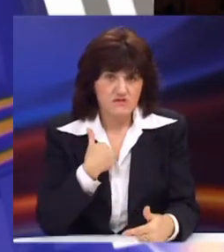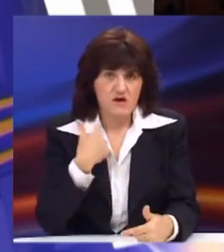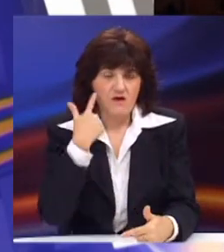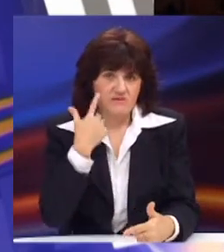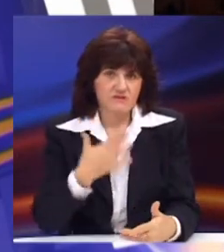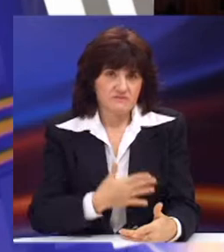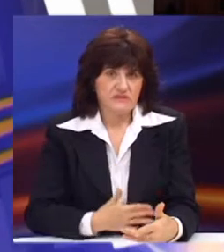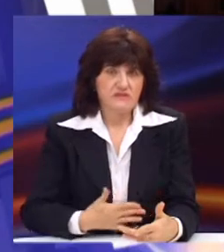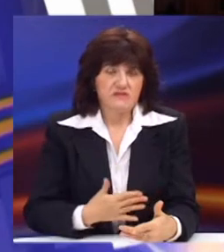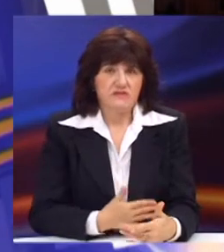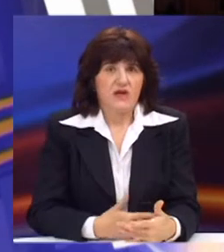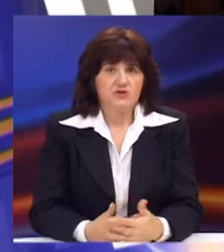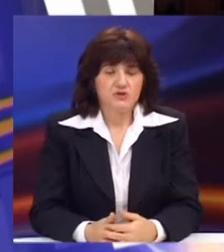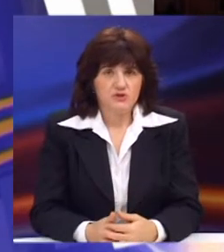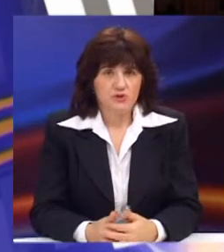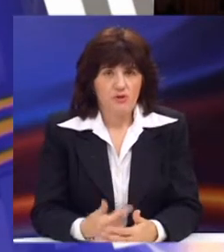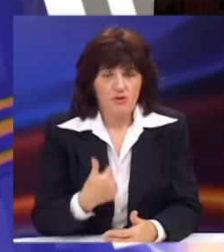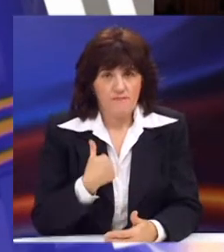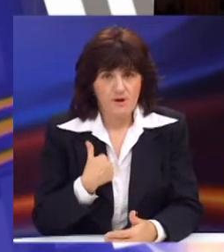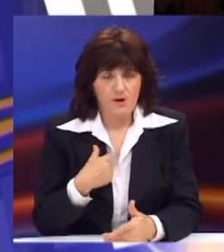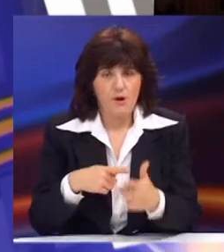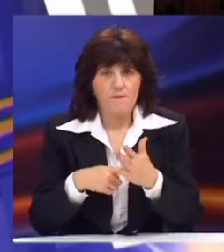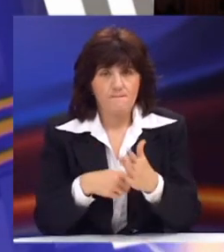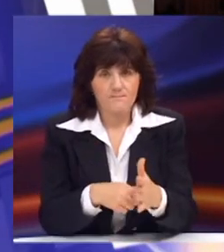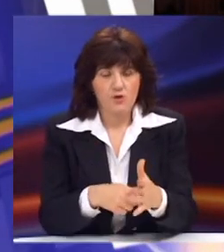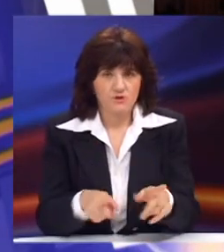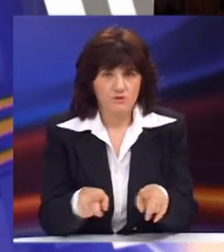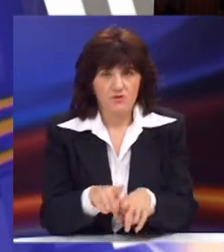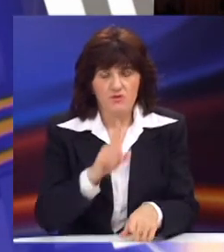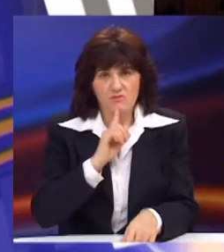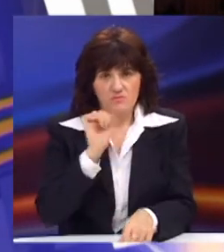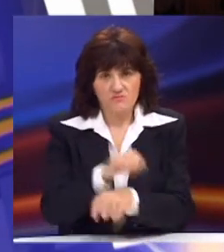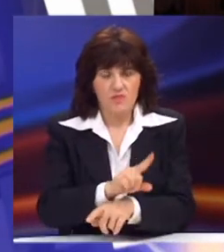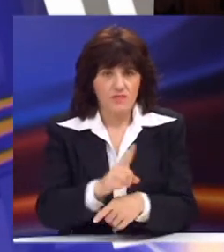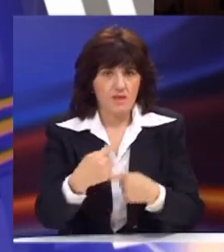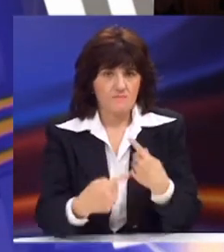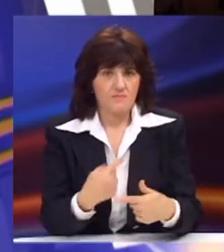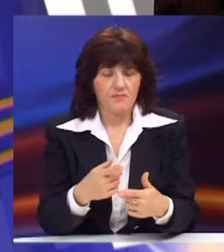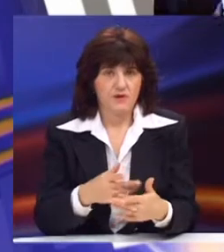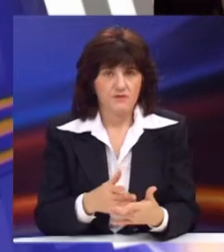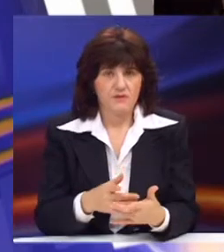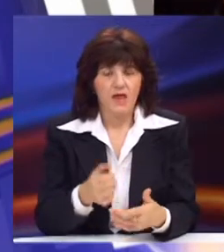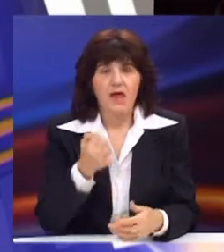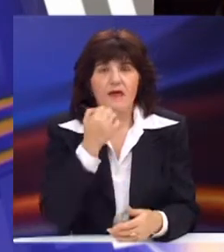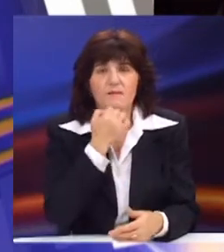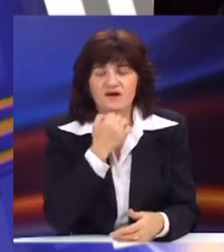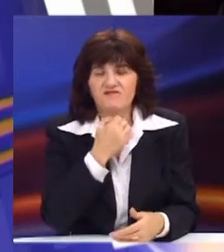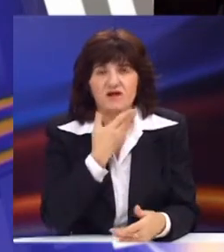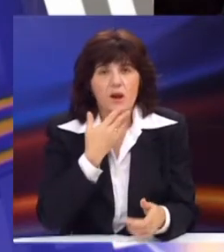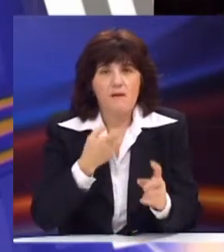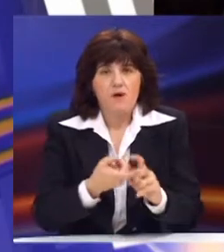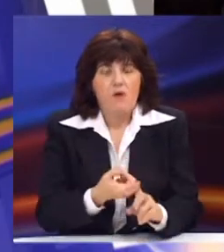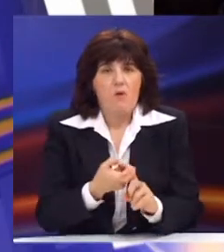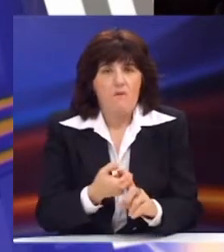onda mislim da bi bilo strašno da se mi pokažemo kao onaj koji ne menja svoje stavove. Privatnik kao